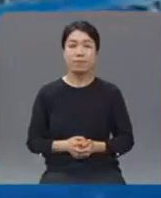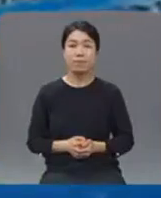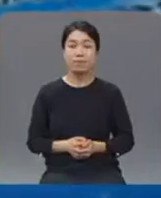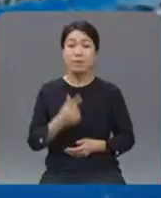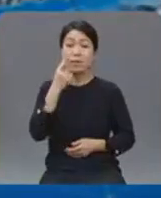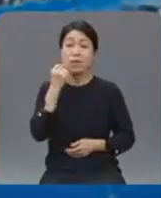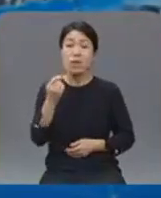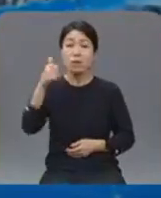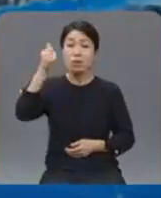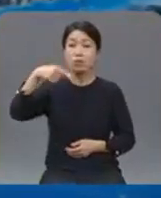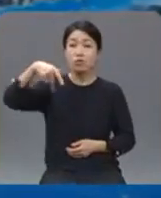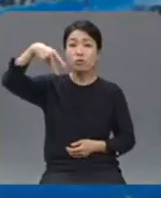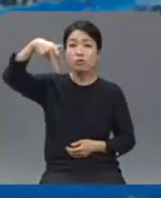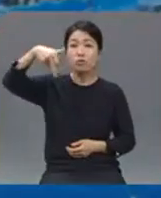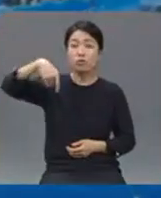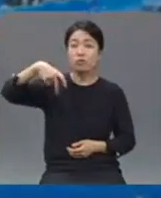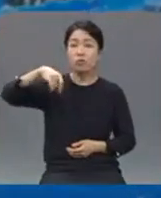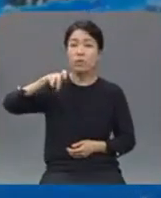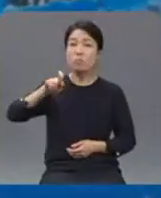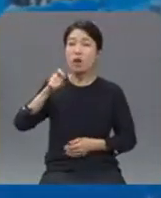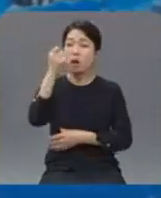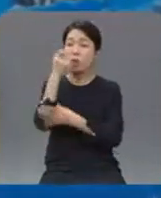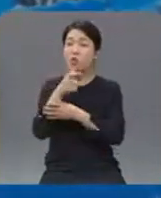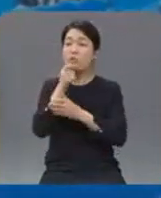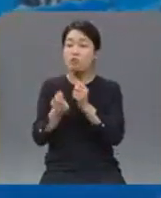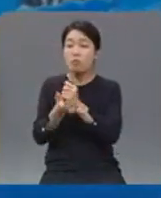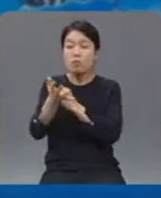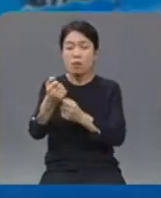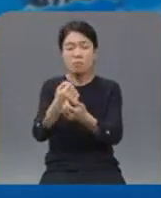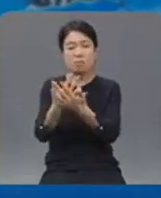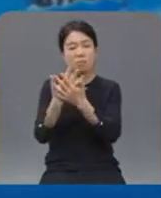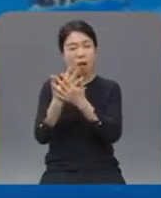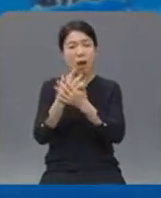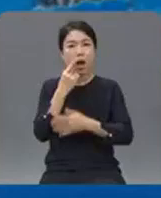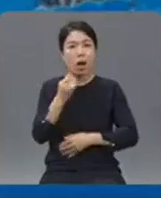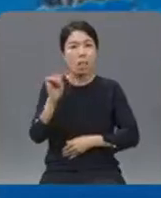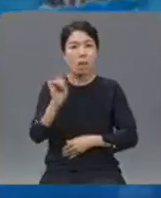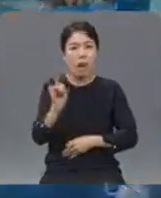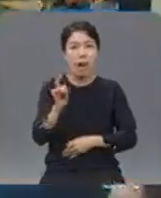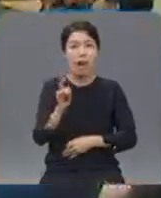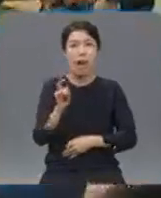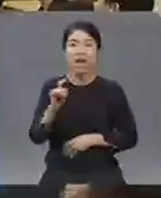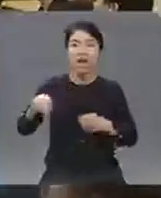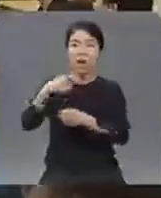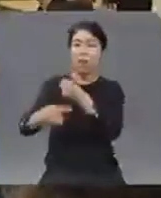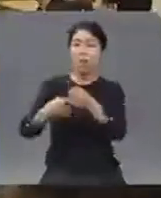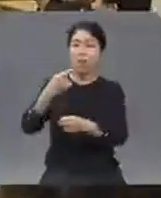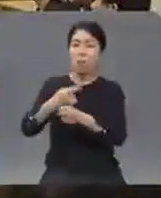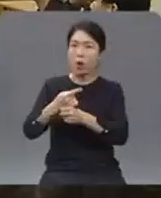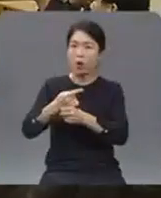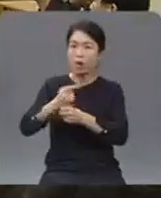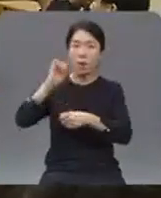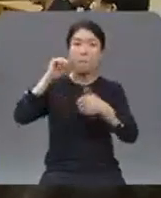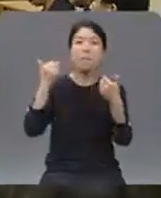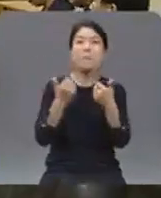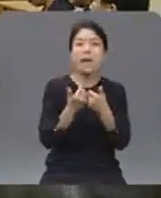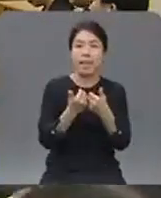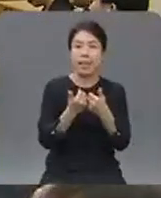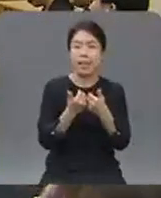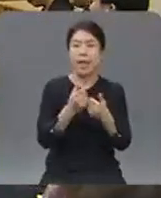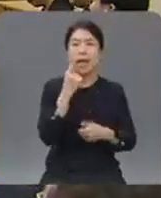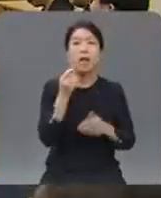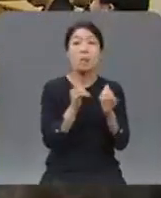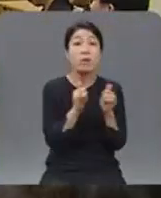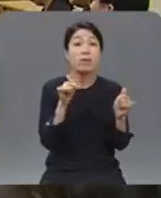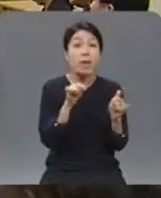일본의 후쿠시마 오염수 방류가 가시화되는 가운데 일본의 한 탈원전 운동가가 희석하면 안전하다는 일본 정부의